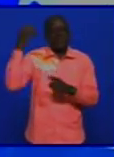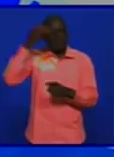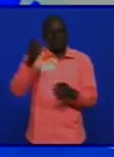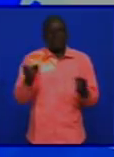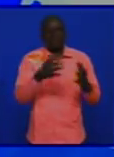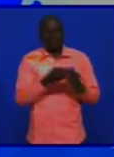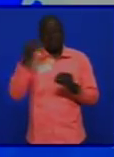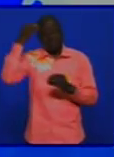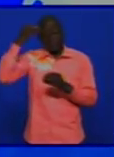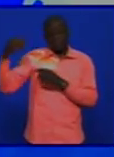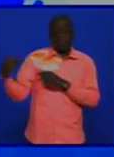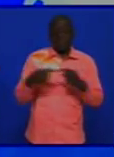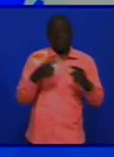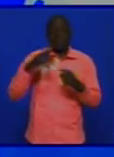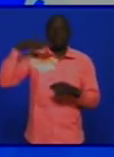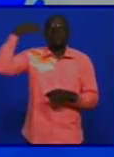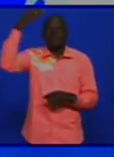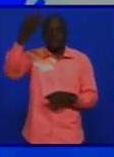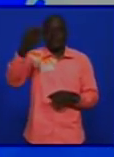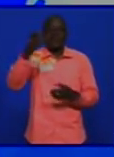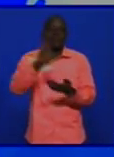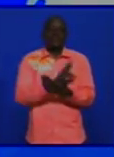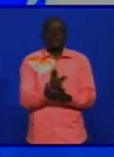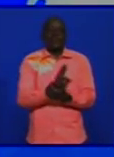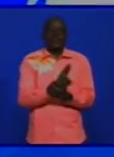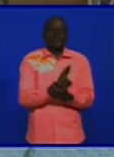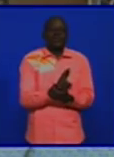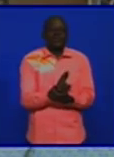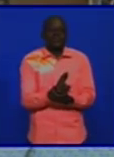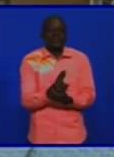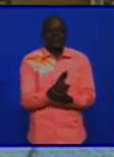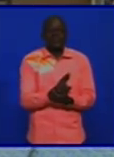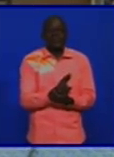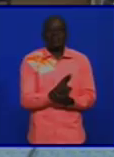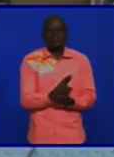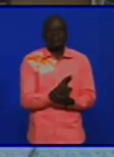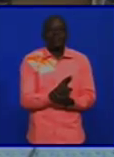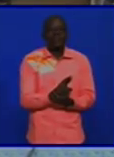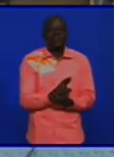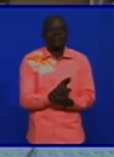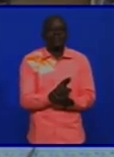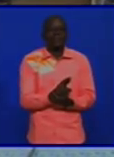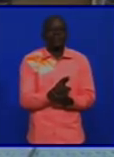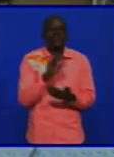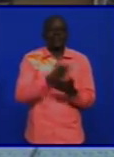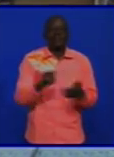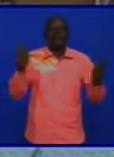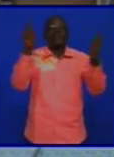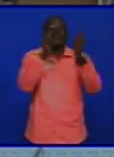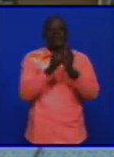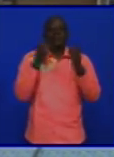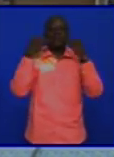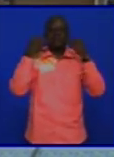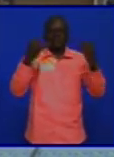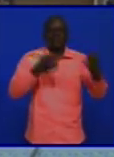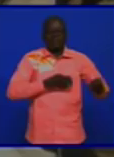de bataille à venir. Elvis Tuna et Issa Kanana, reportage. C'est une rencontre d'informations et d'échanges entre les